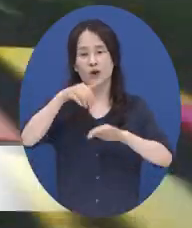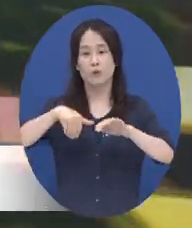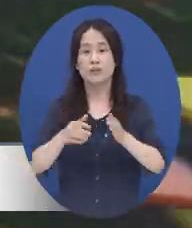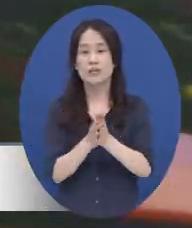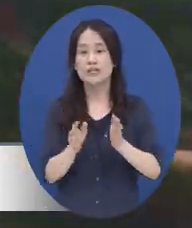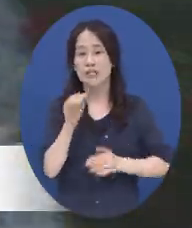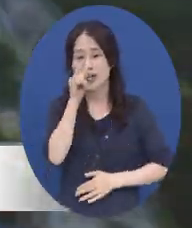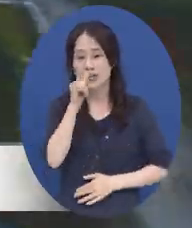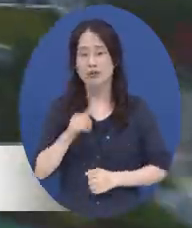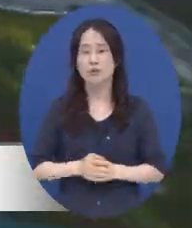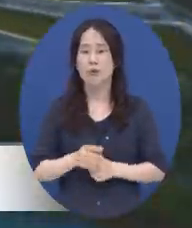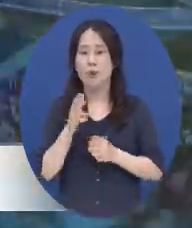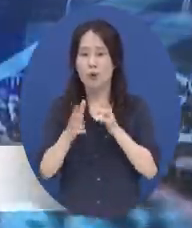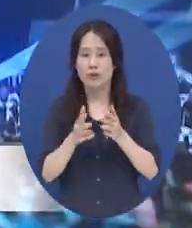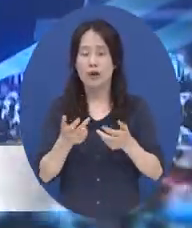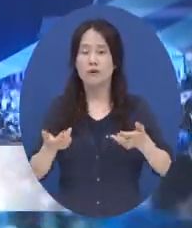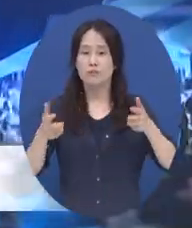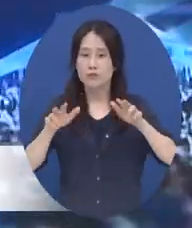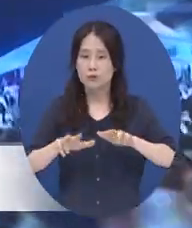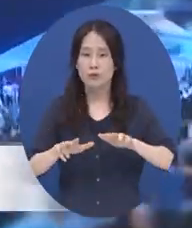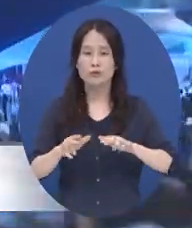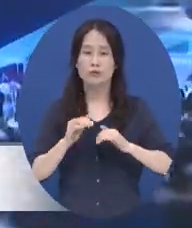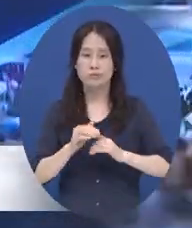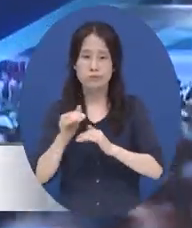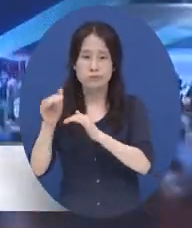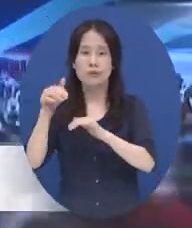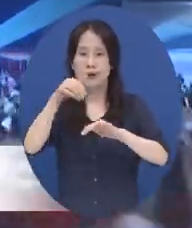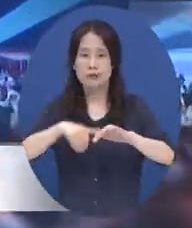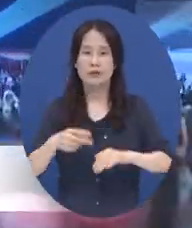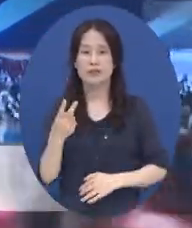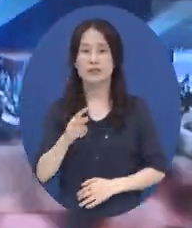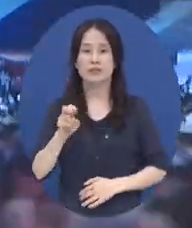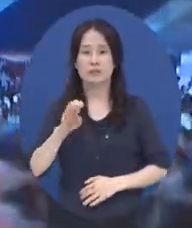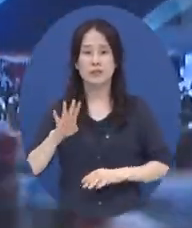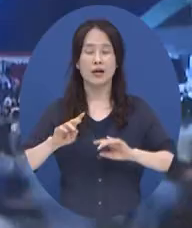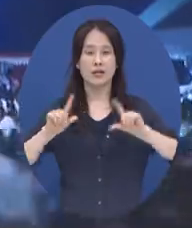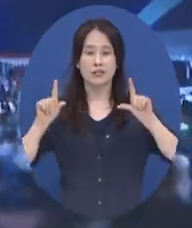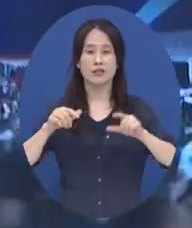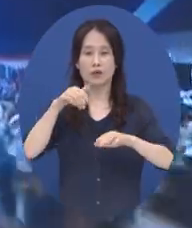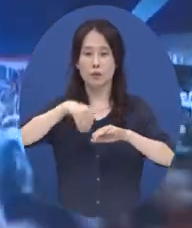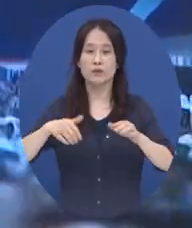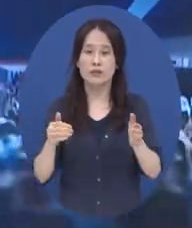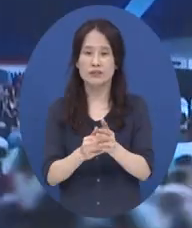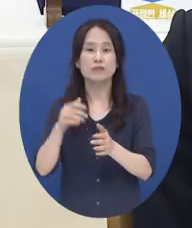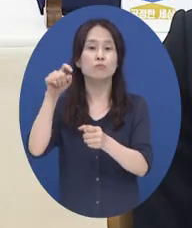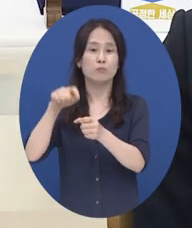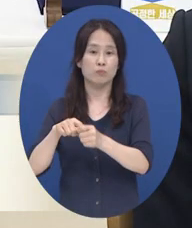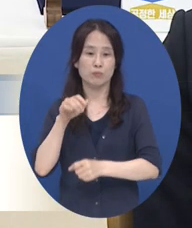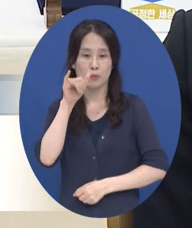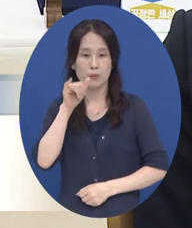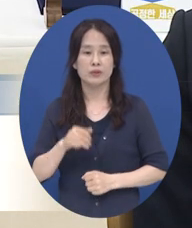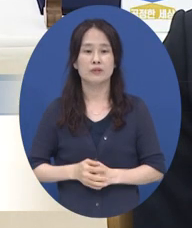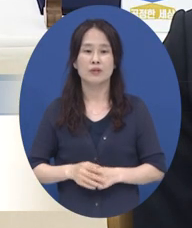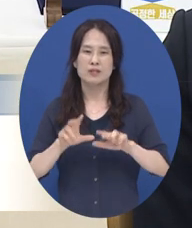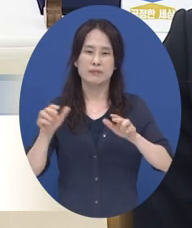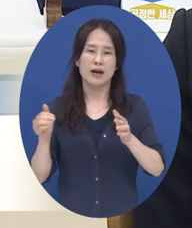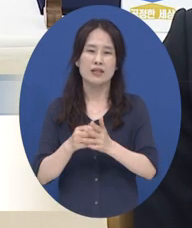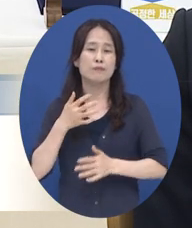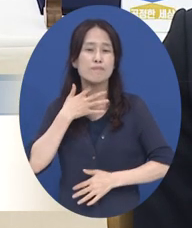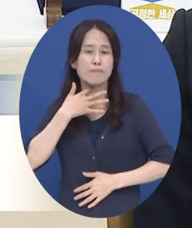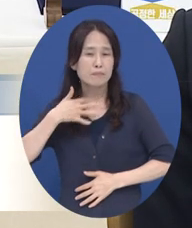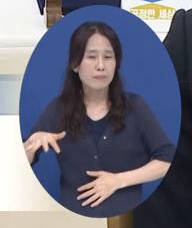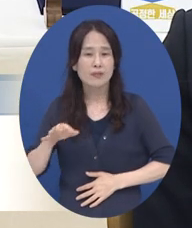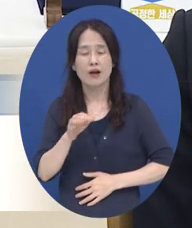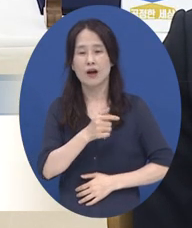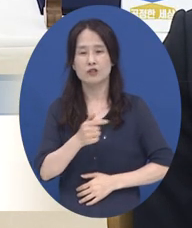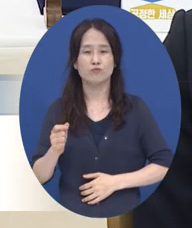들어가고 상업과 놀이시설도 순차적으로 건립해 오는 2024년 준공하는 게 목표입니다. 이때까지 경험하지